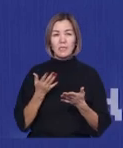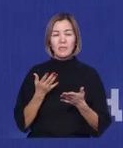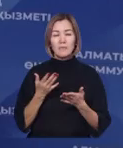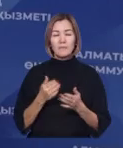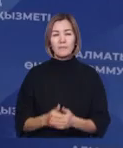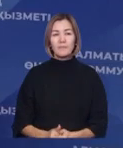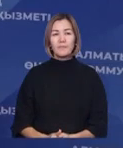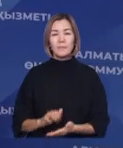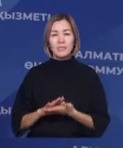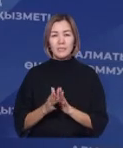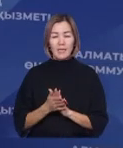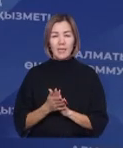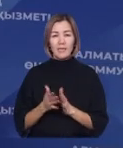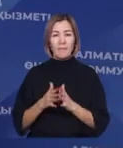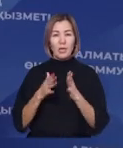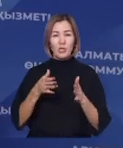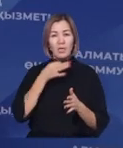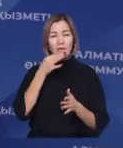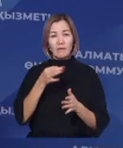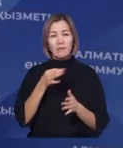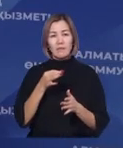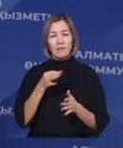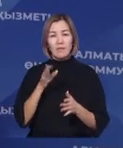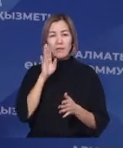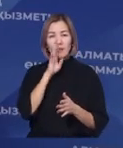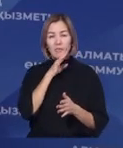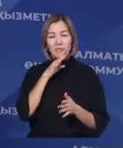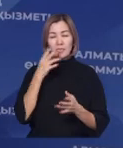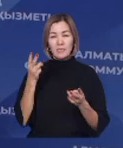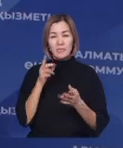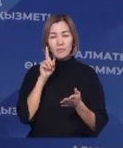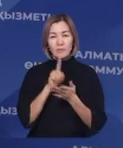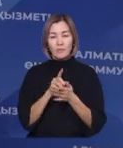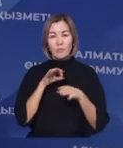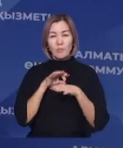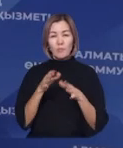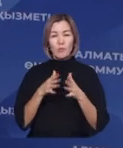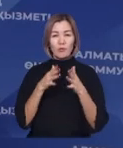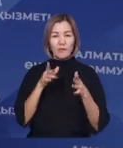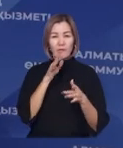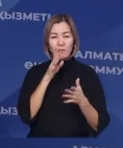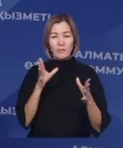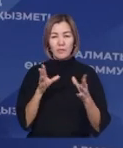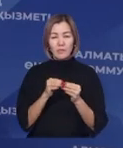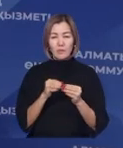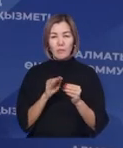депрессивные состояния. Большая ответственность лежит на родителях, потому что родители проводят большую часть времени с